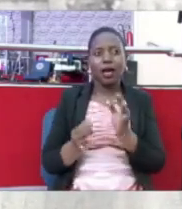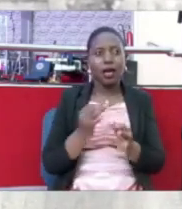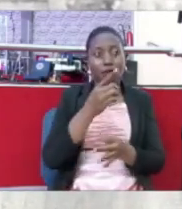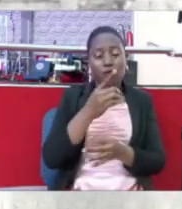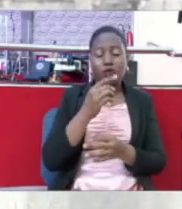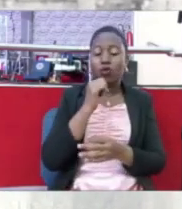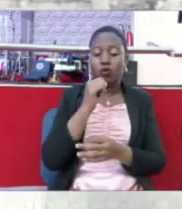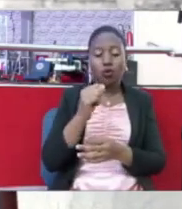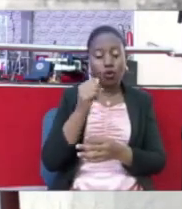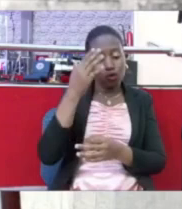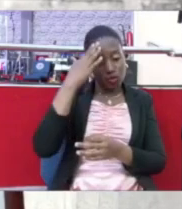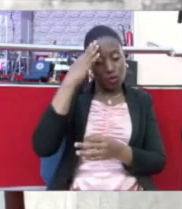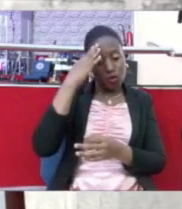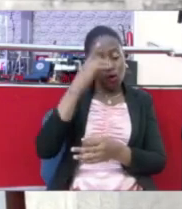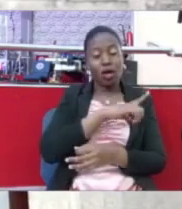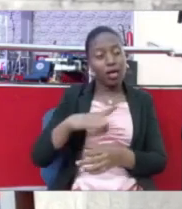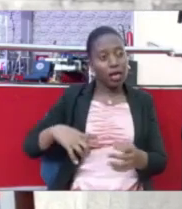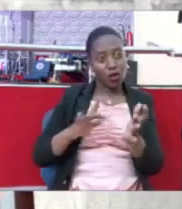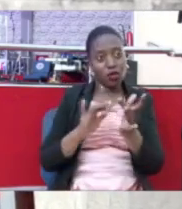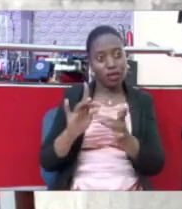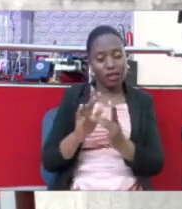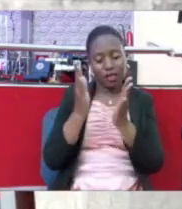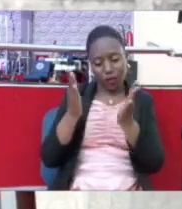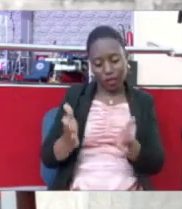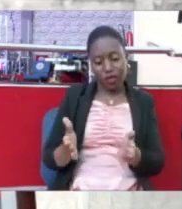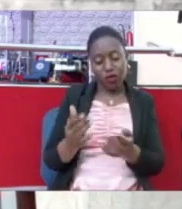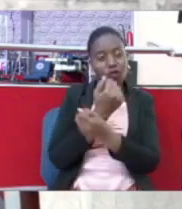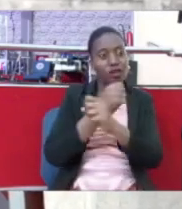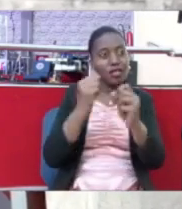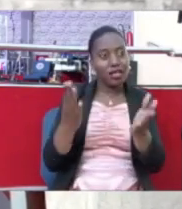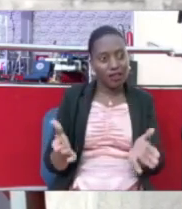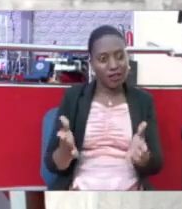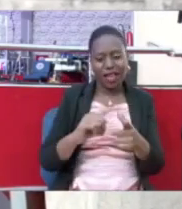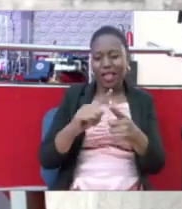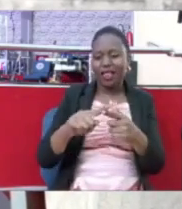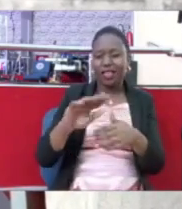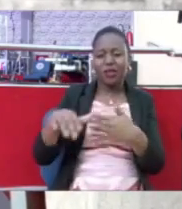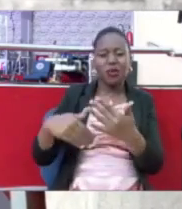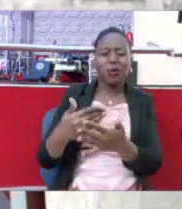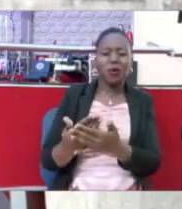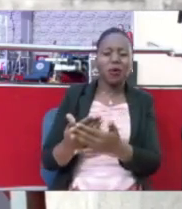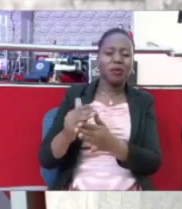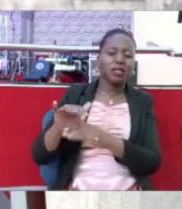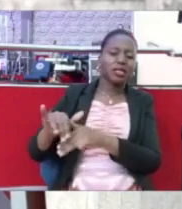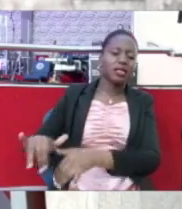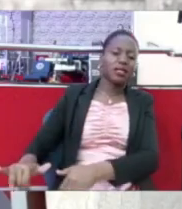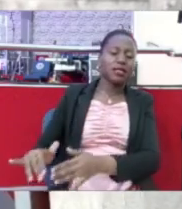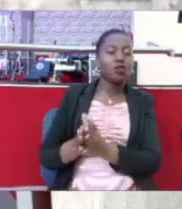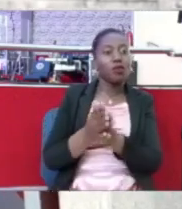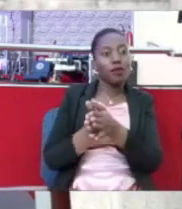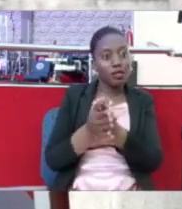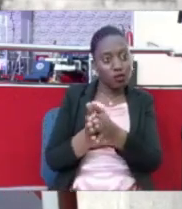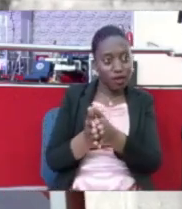Jesus Christ as your personal savior. Kama haujamjua Mungu kama mwokozi wako. They will only be stories to you. Basi itakuwa kama hekaya au hadithi kwako. If you are in our